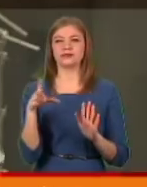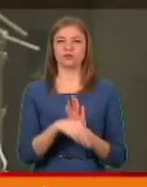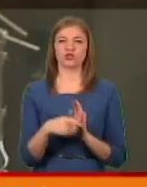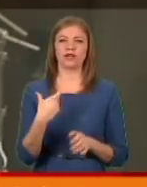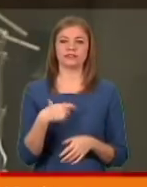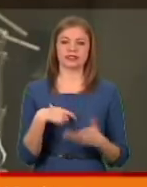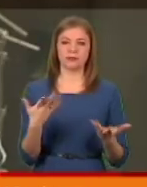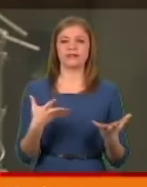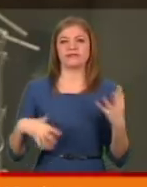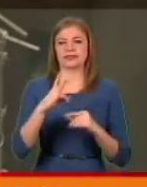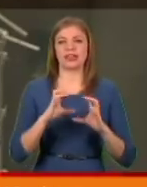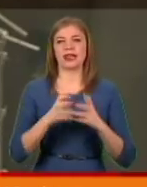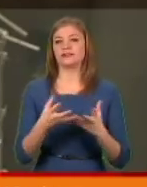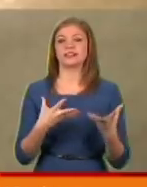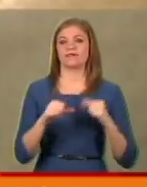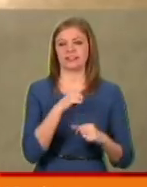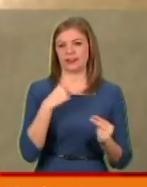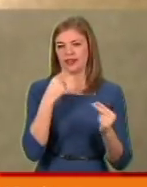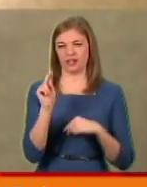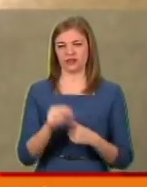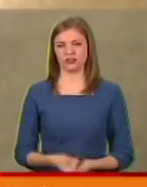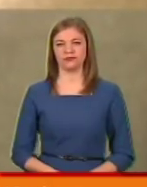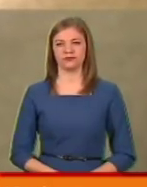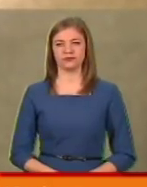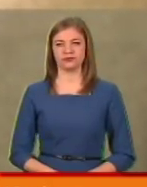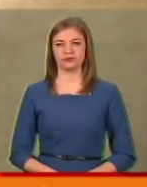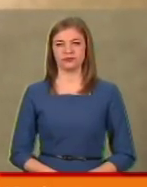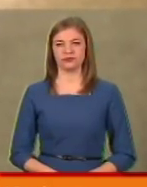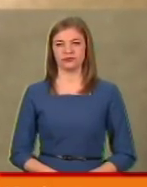себе все на світі, все найкраще.